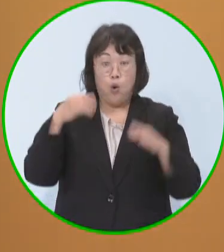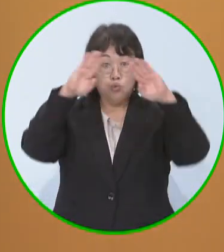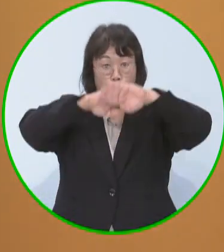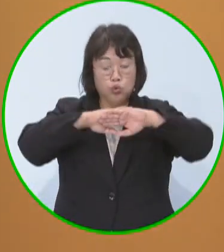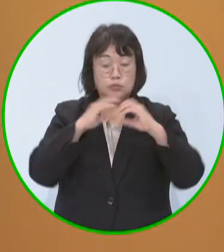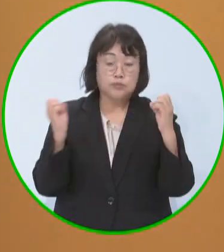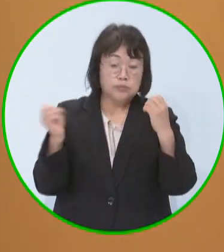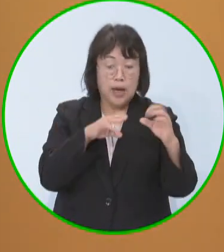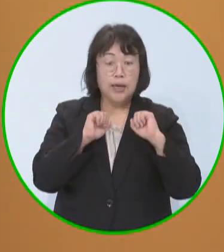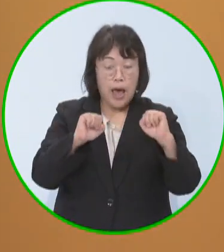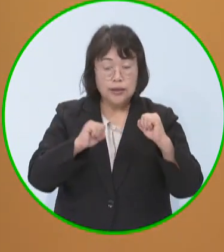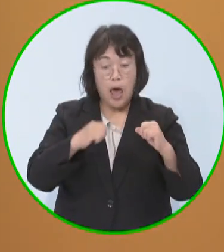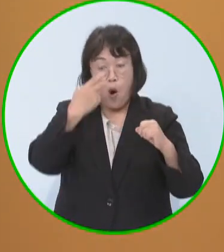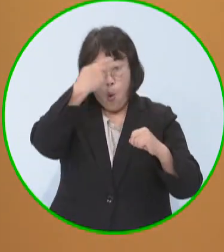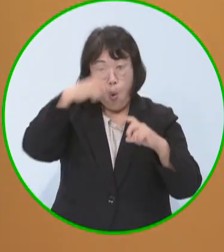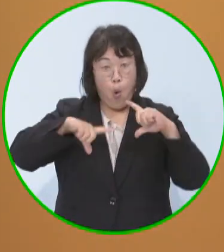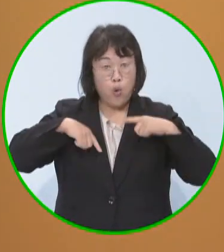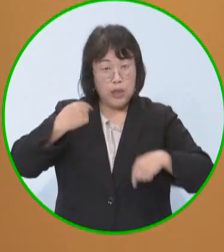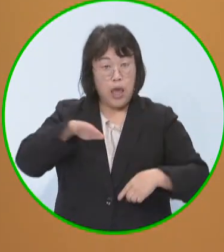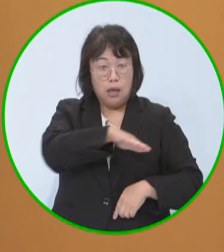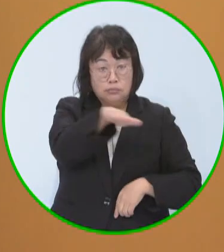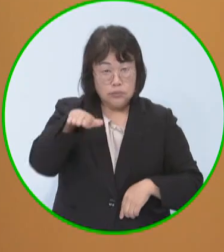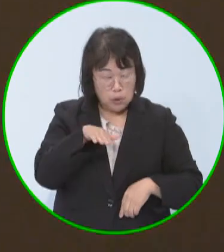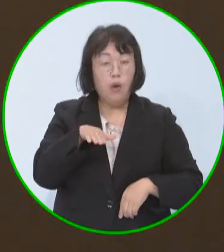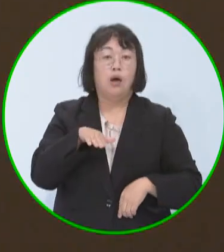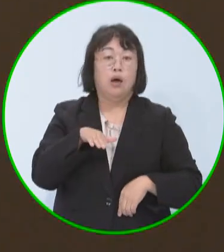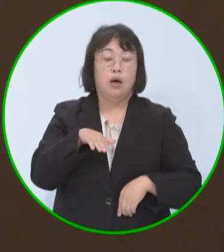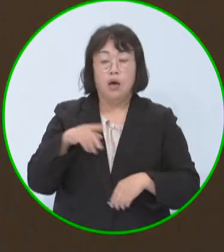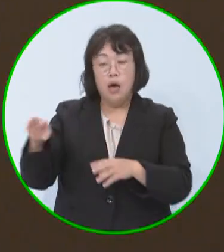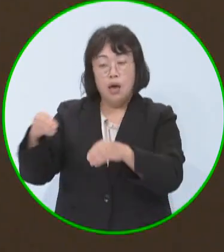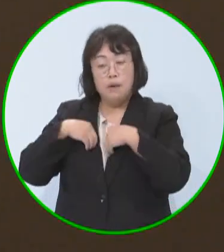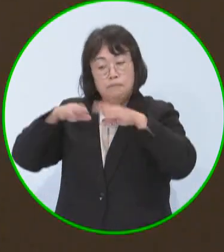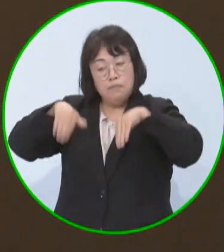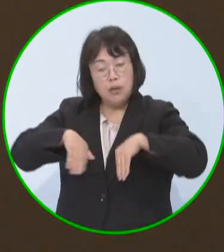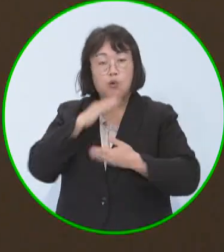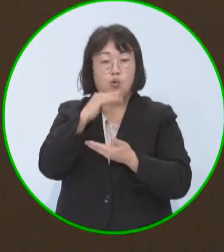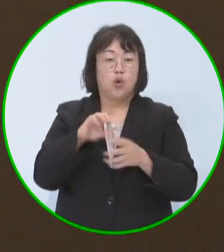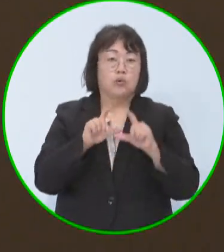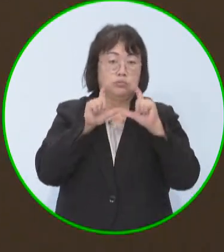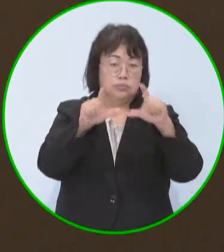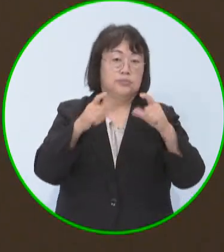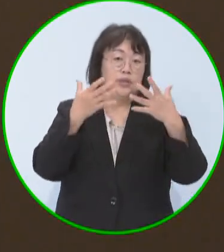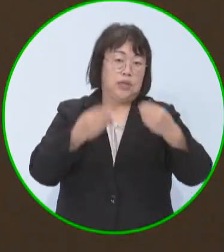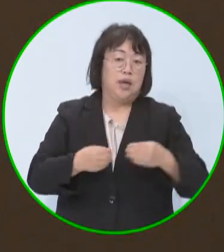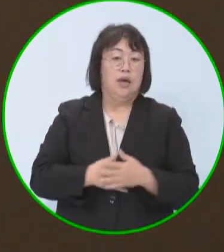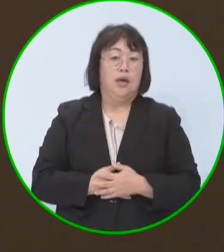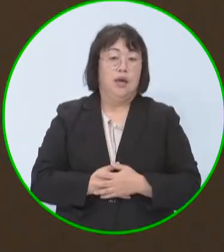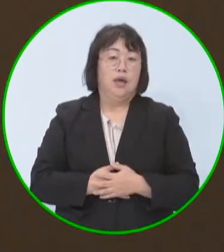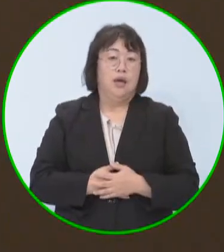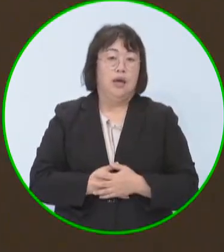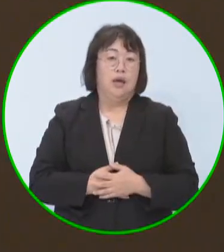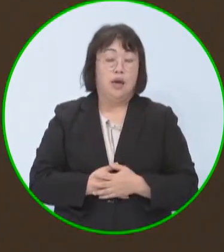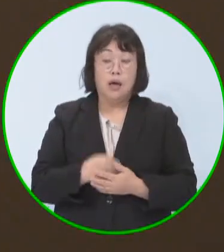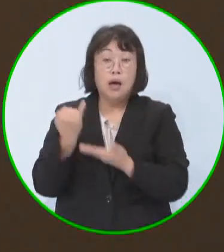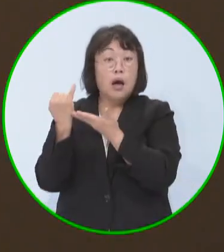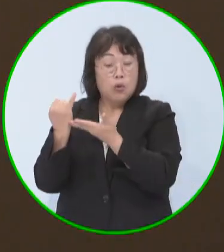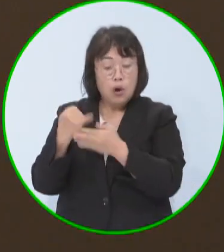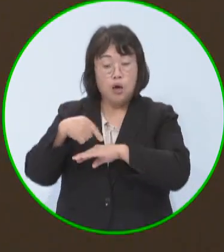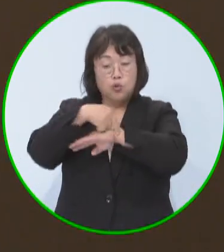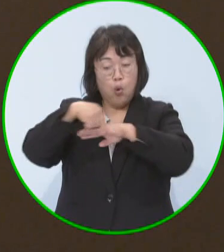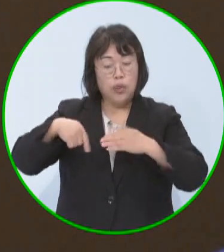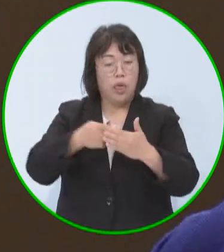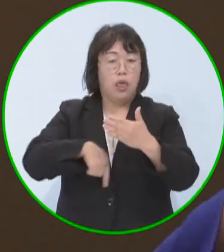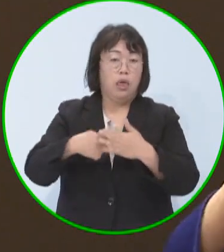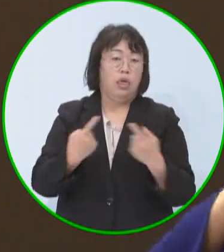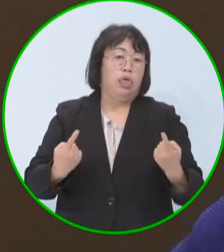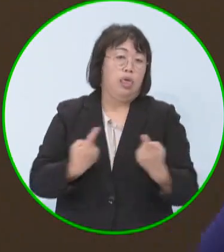夜に懇談された出場予定の高校生らには感染の事実を伝えたということです佳子さまは予定を